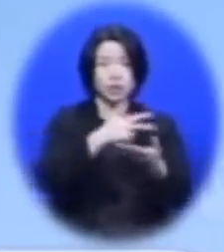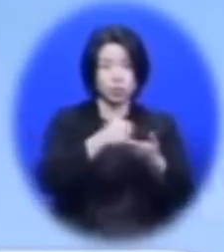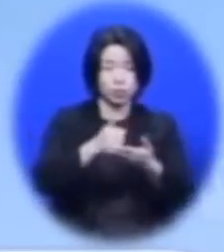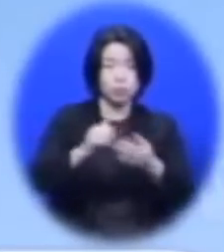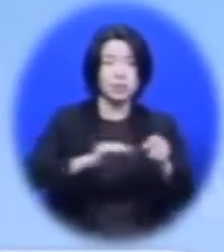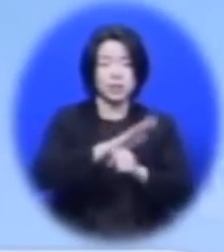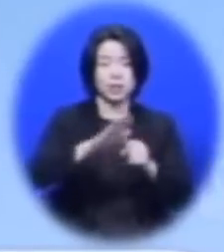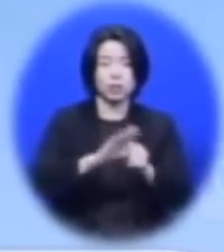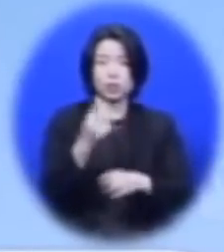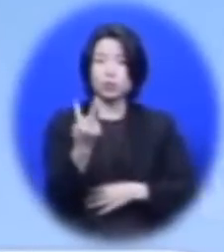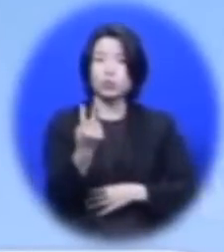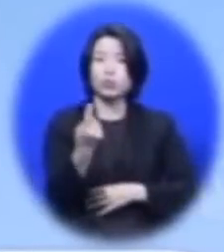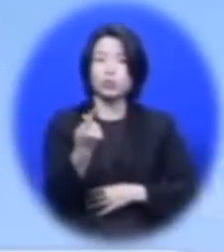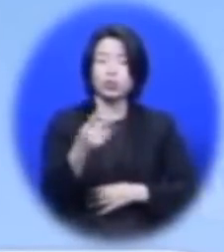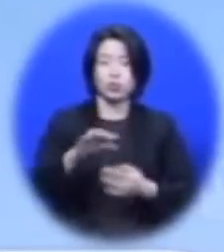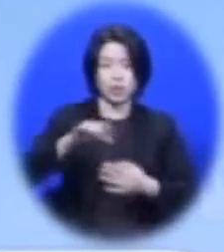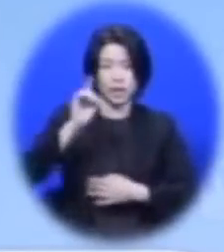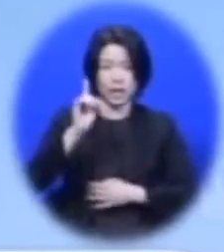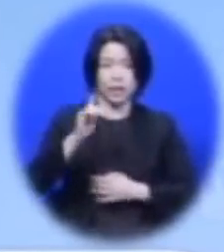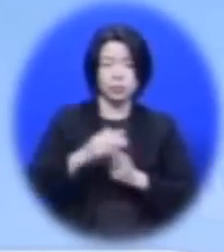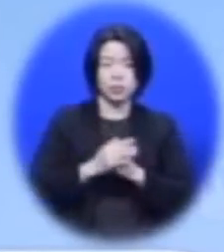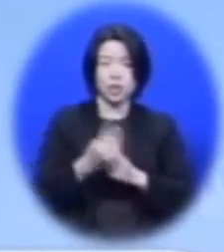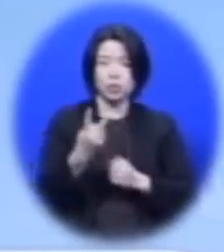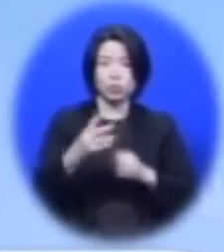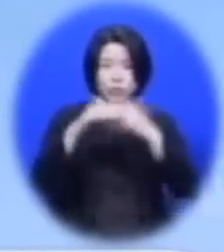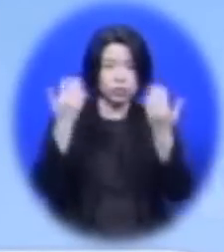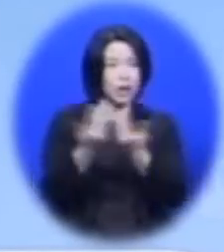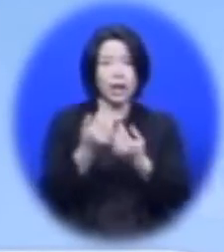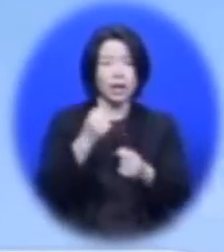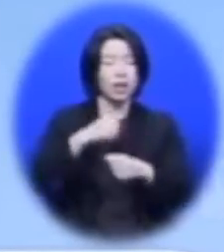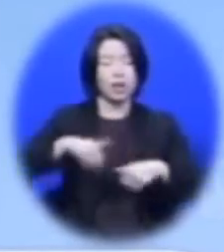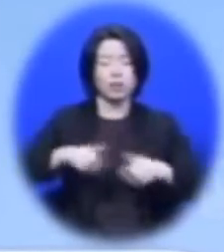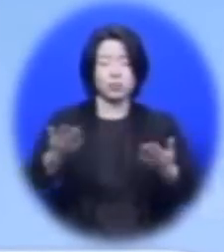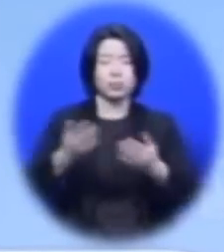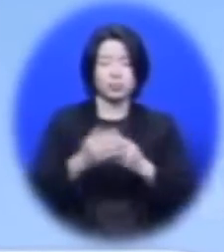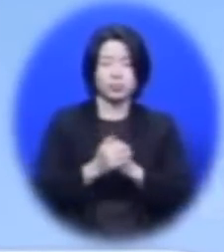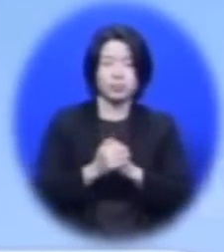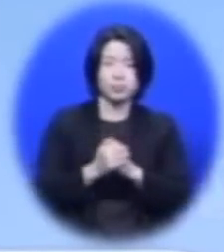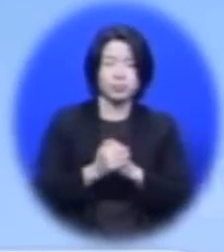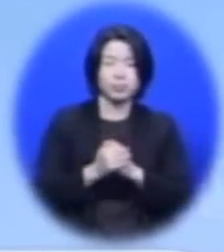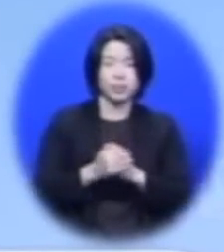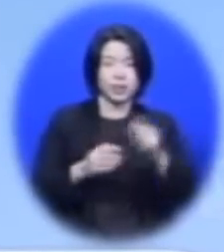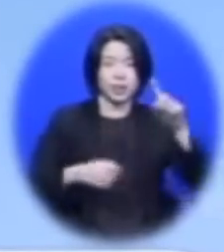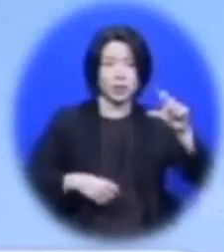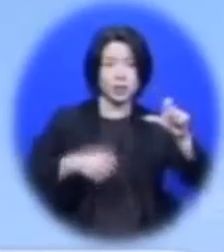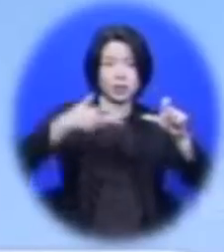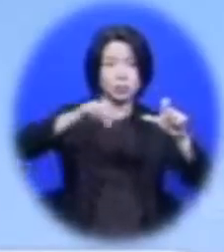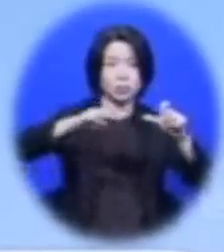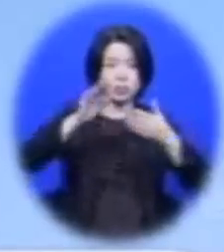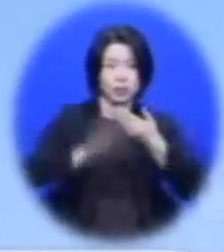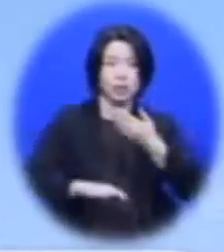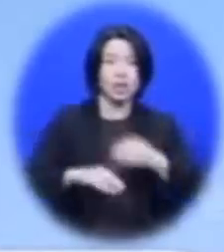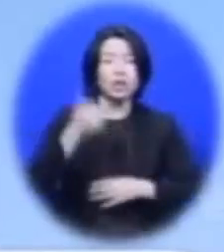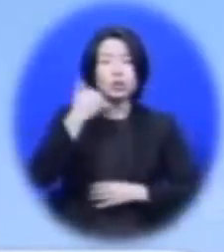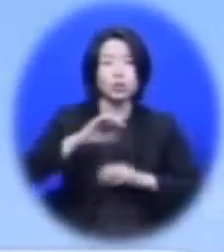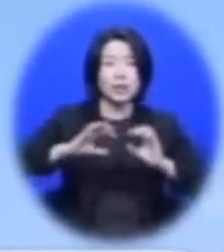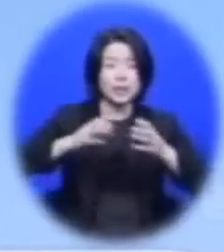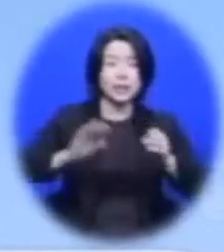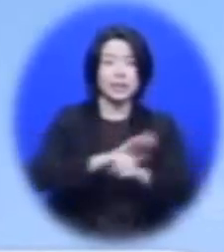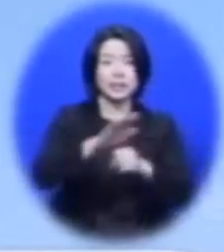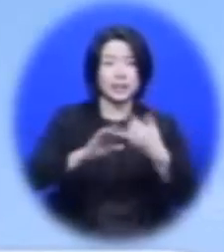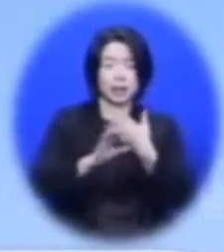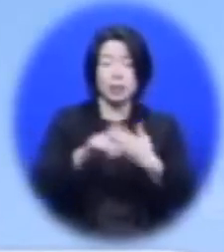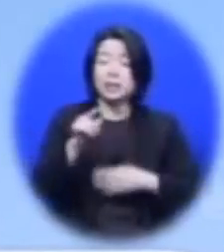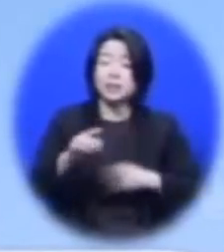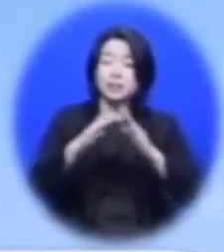중에 하나입니다. 둘 다를 할 수는 없어요. 15절 하반절에 누가 세상을 사랑하면 그